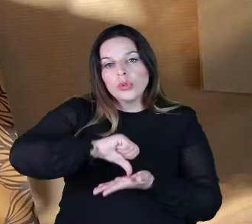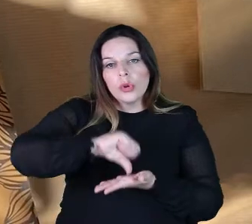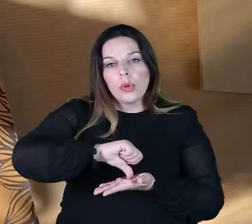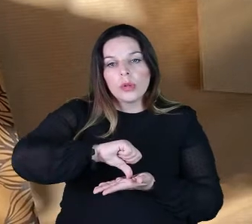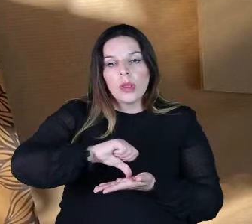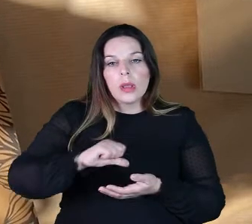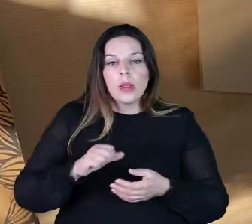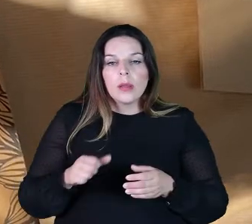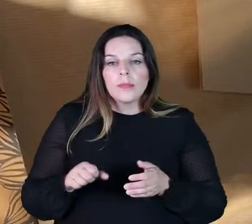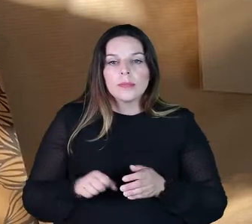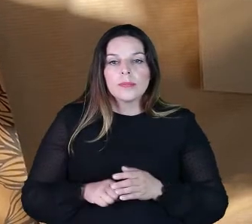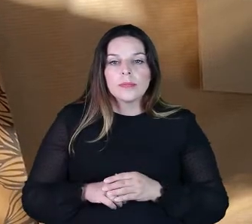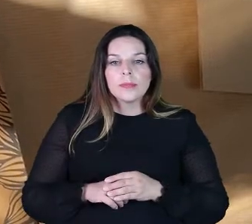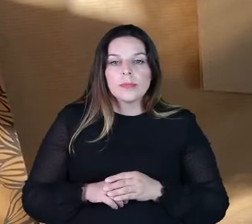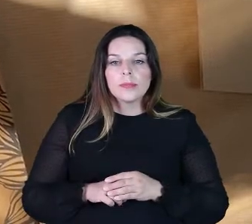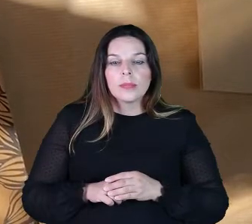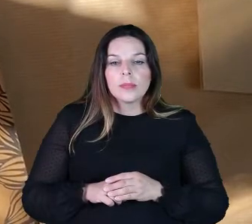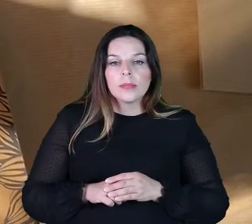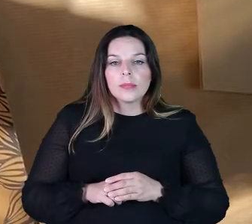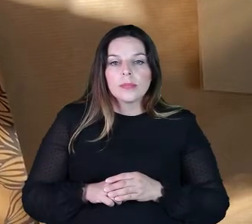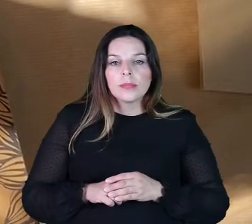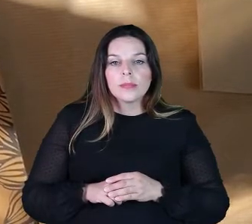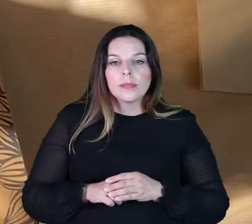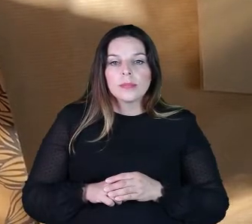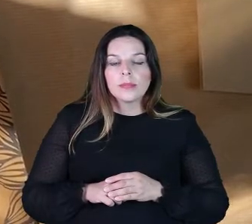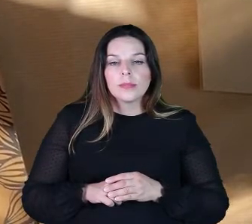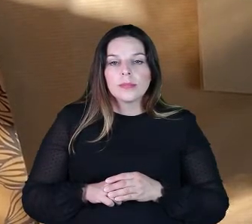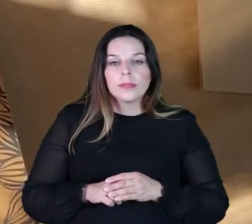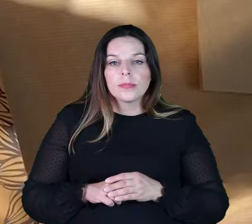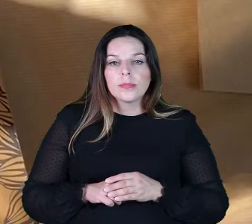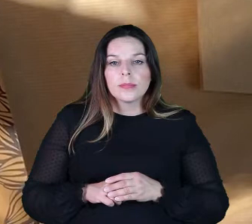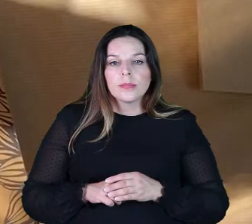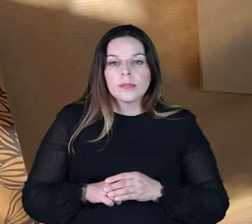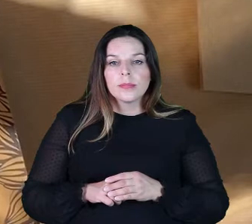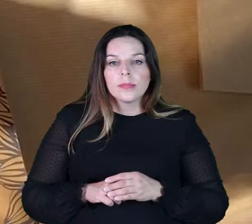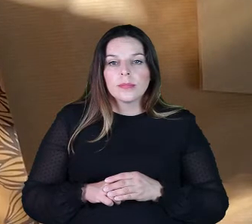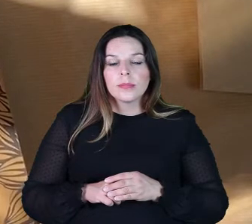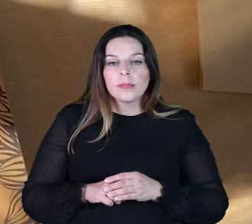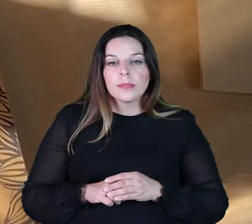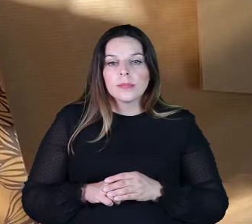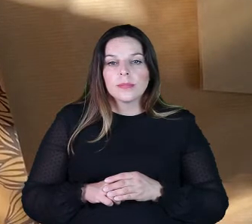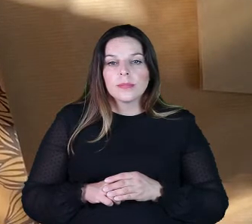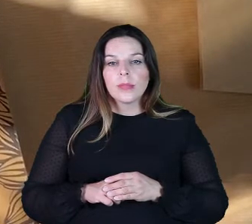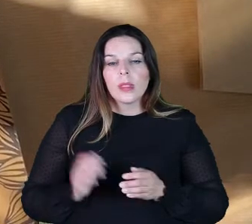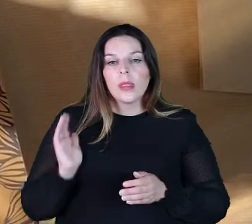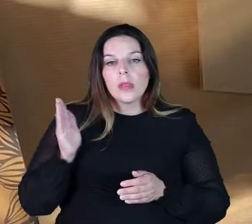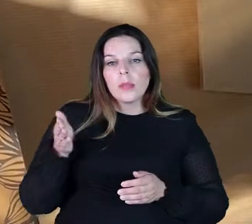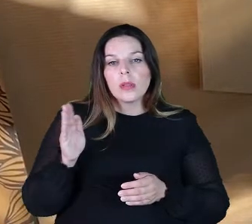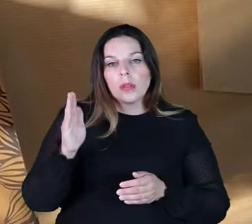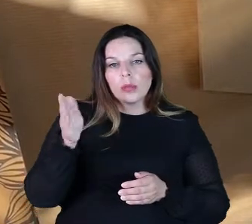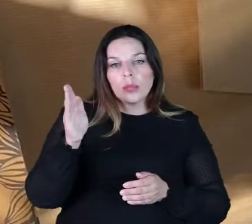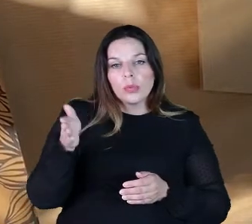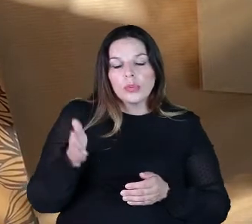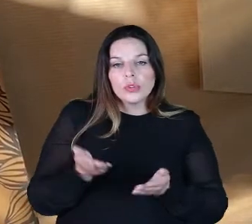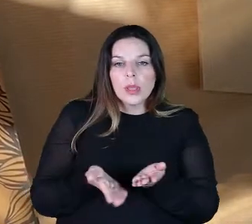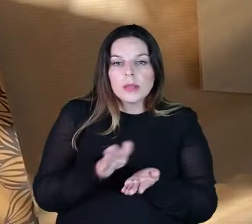środka do narysowanego przez nas kółka. Tak, będę je też później zaginać i one